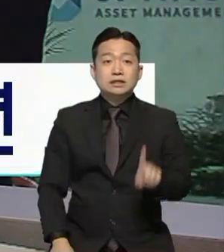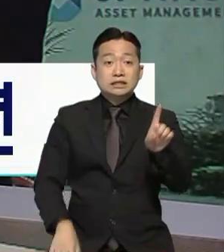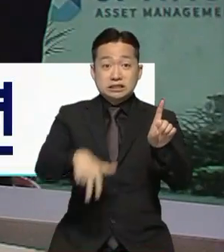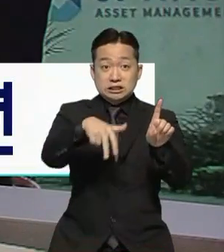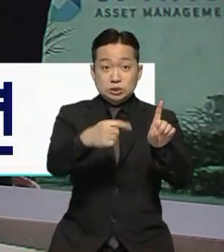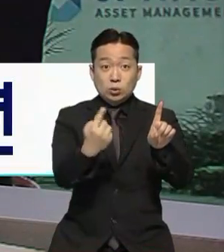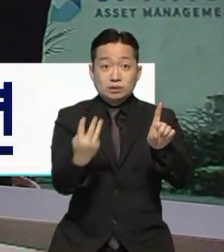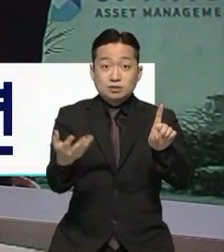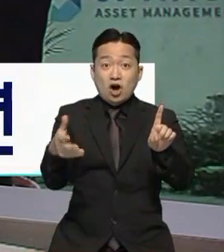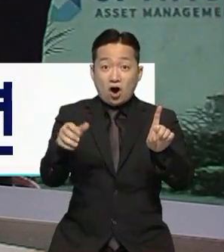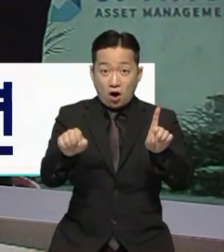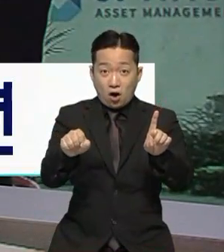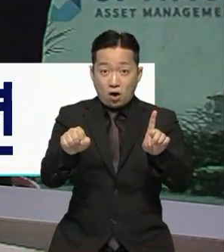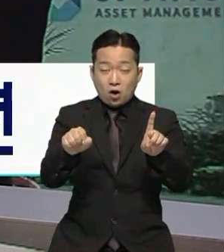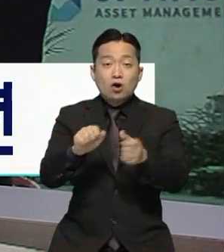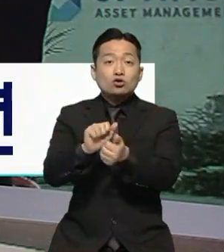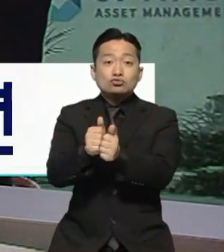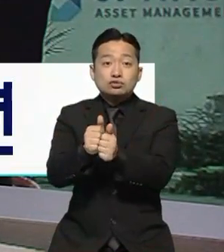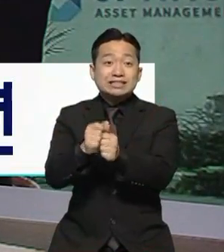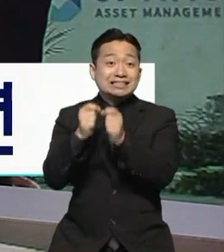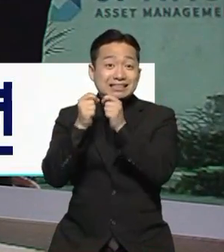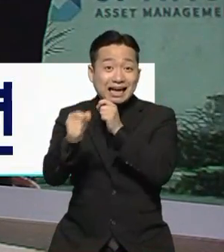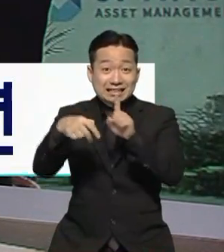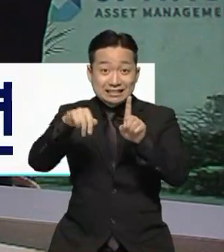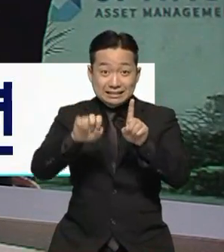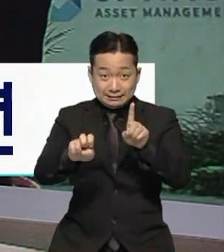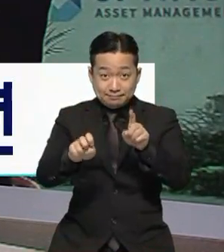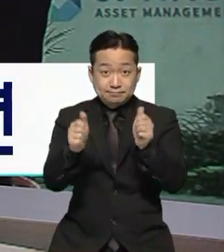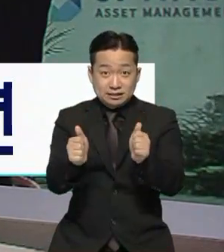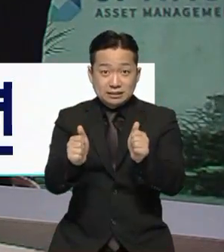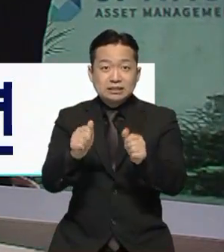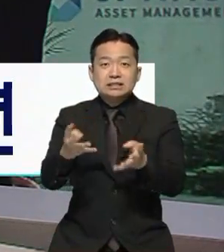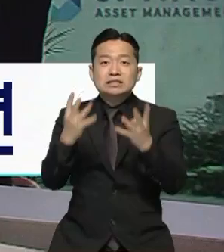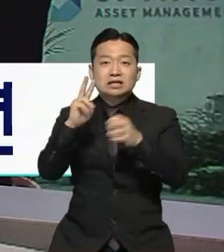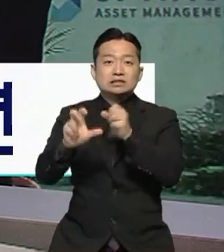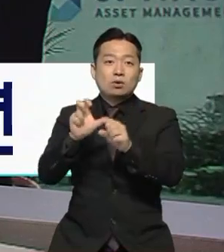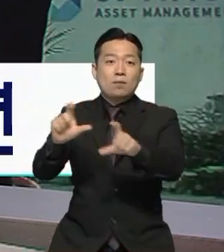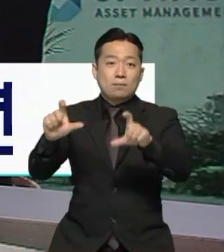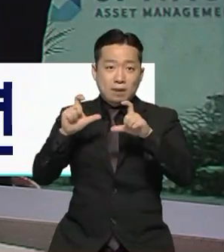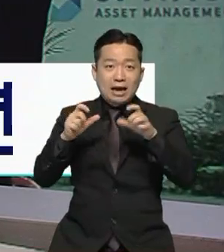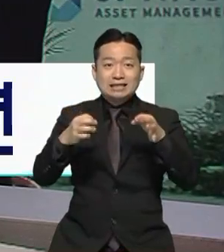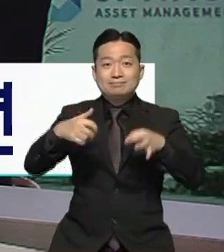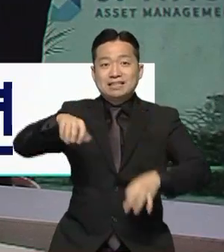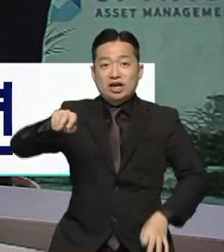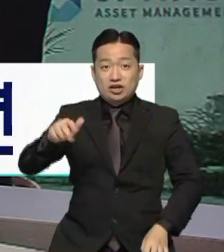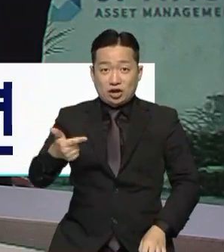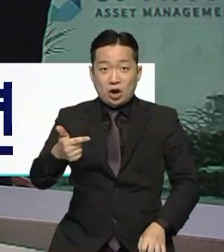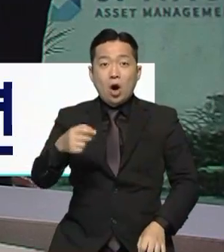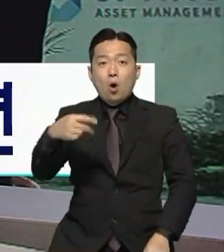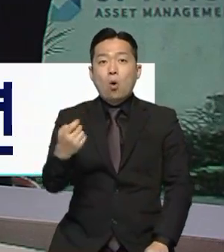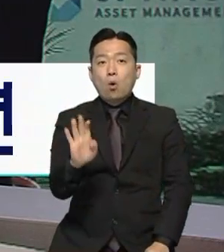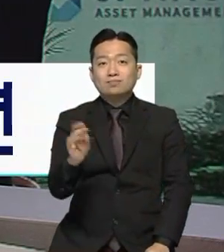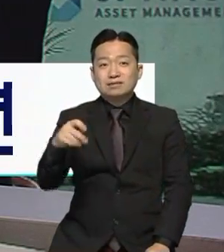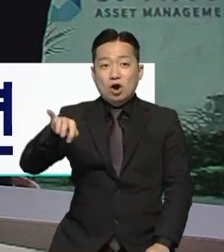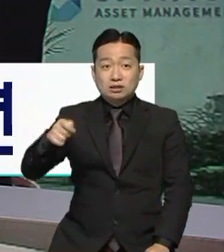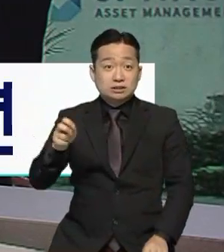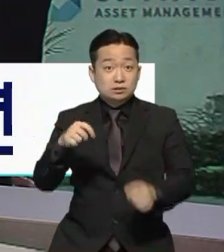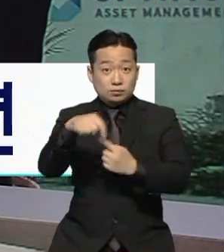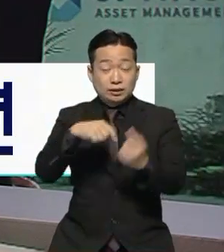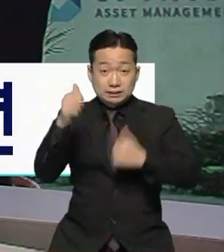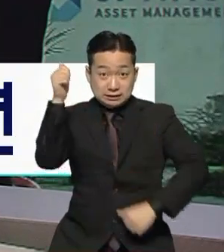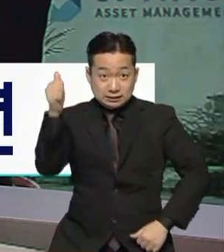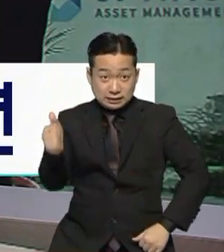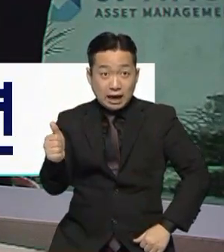1조 3천억 원대 펀드 사기로 1심에서 징역 25년형이 선고된 김재현 옵티머스 자산운용 대표에 대해